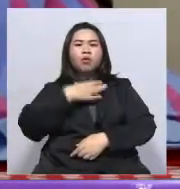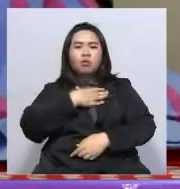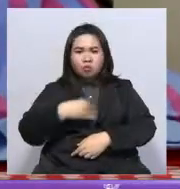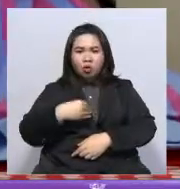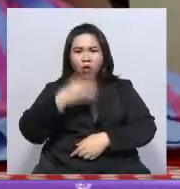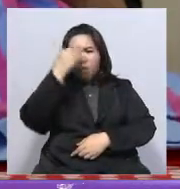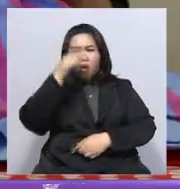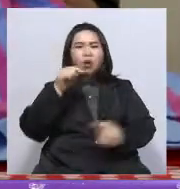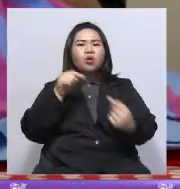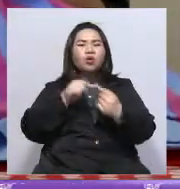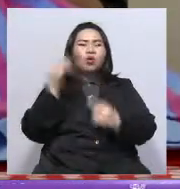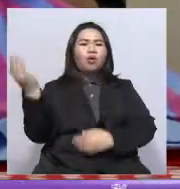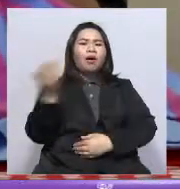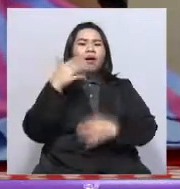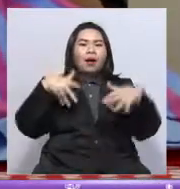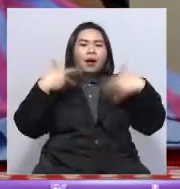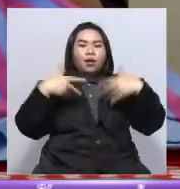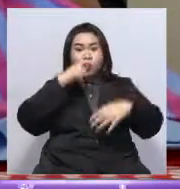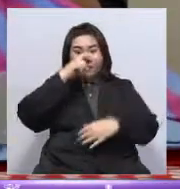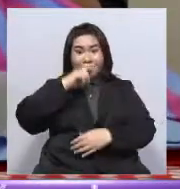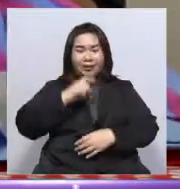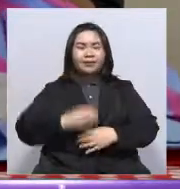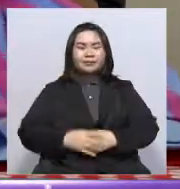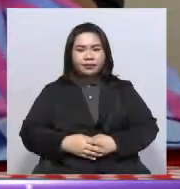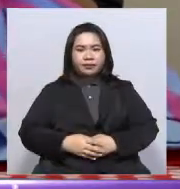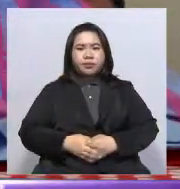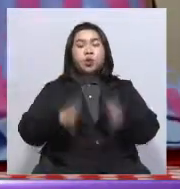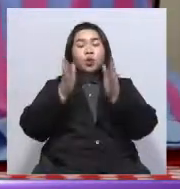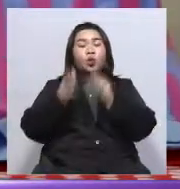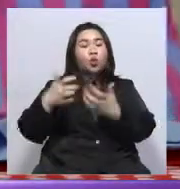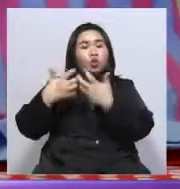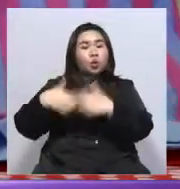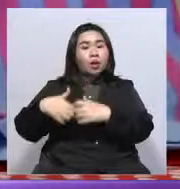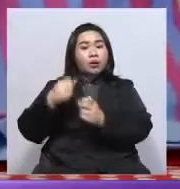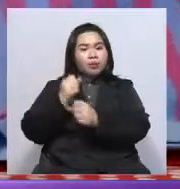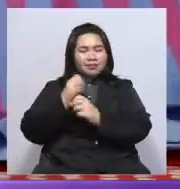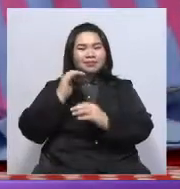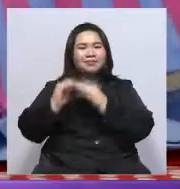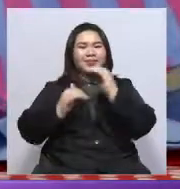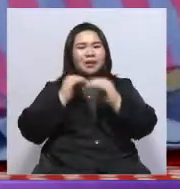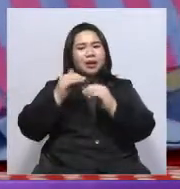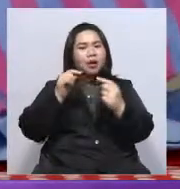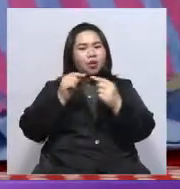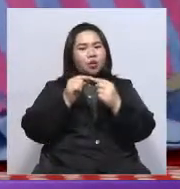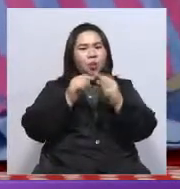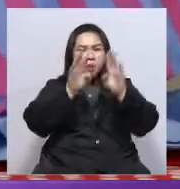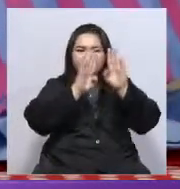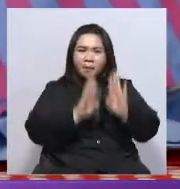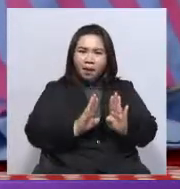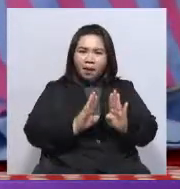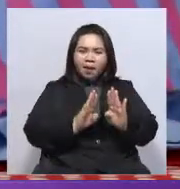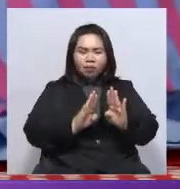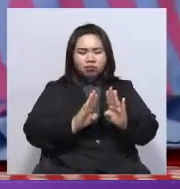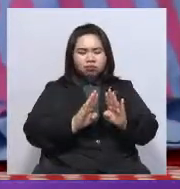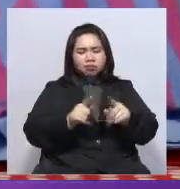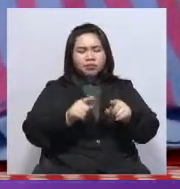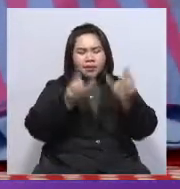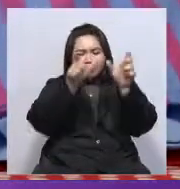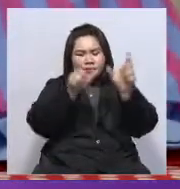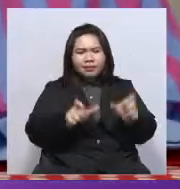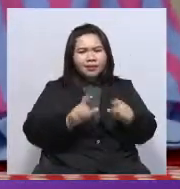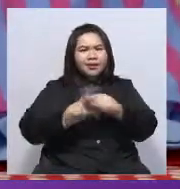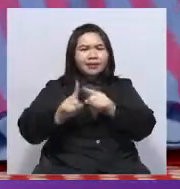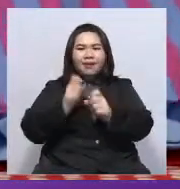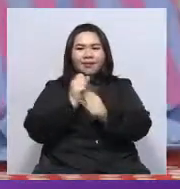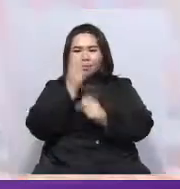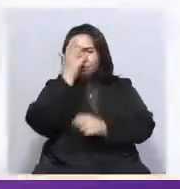เพราะเหมาะกับสภาพอากาศในบ้านเราค่ะและผู้ผลิตเองนะคะก็ยังมีการพัฒนาค่ะทั้งรูปแบบก็ลวดลายนะคะให้มีความน่าใส่